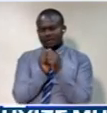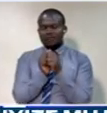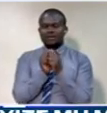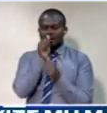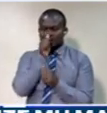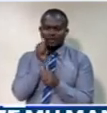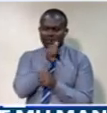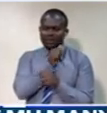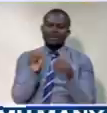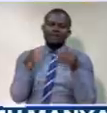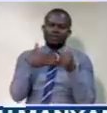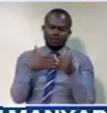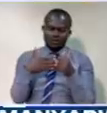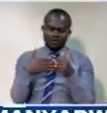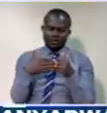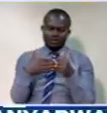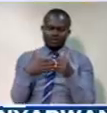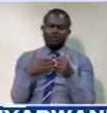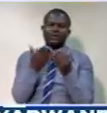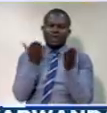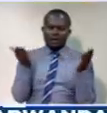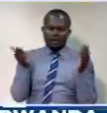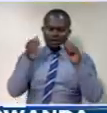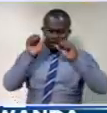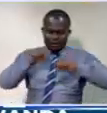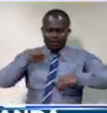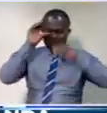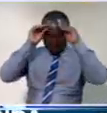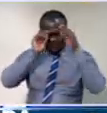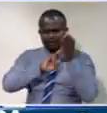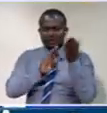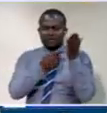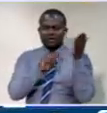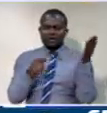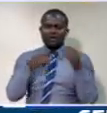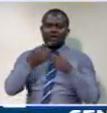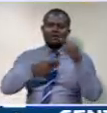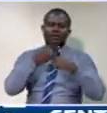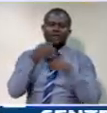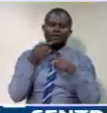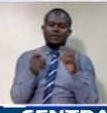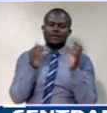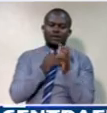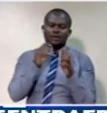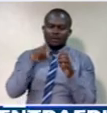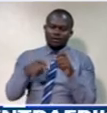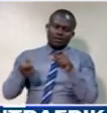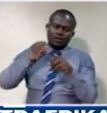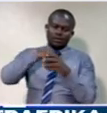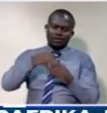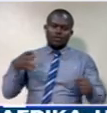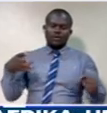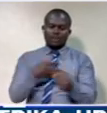n'ayigenga arafunze. Aho bishoboka kwiga bifashwe ikoranabuhanga bizakomeza kandi bigomba kongerwamo